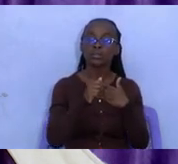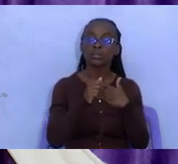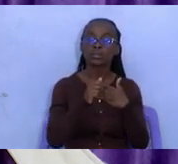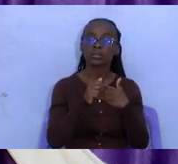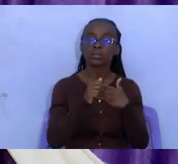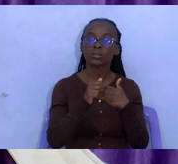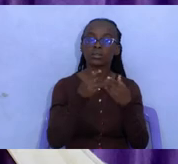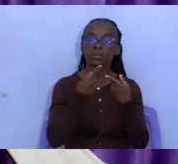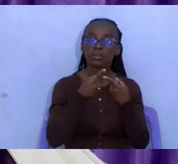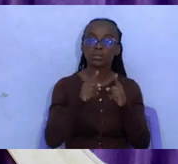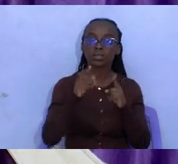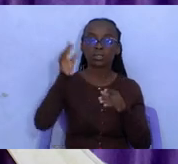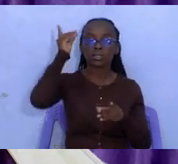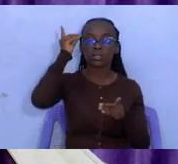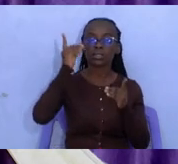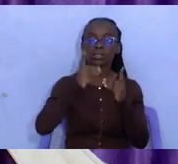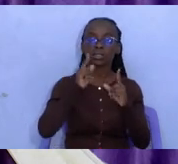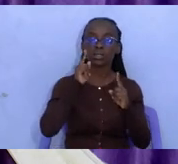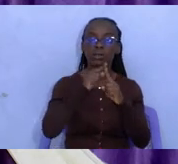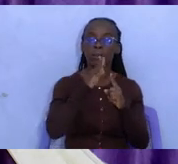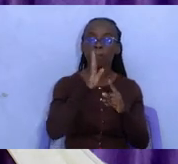Lakini akaamua kukua mtu mzuri.